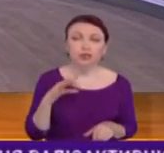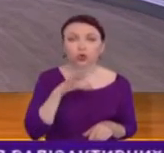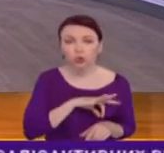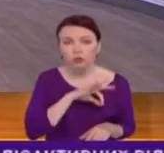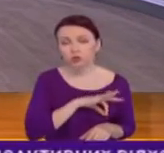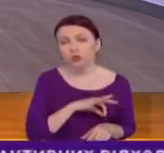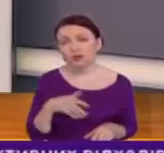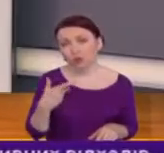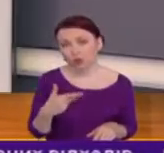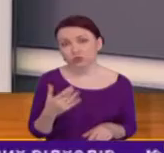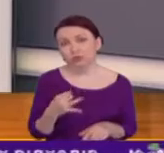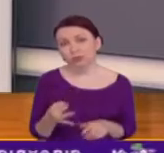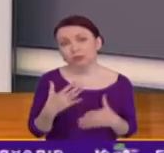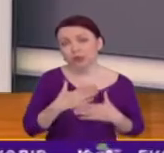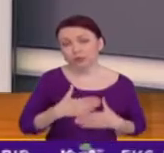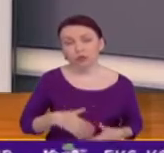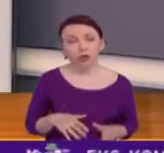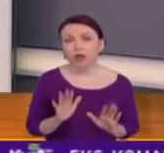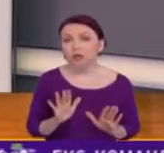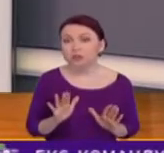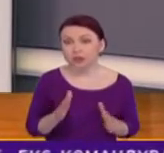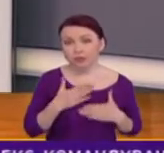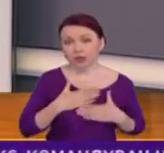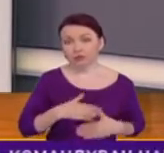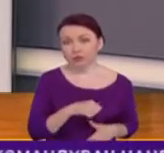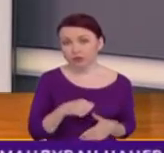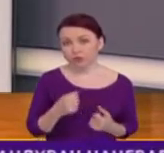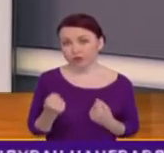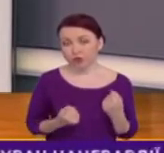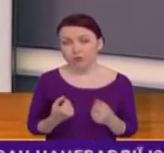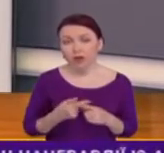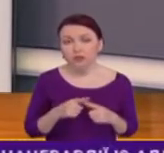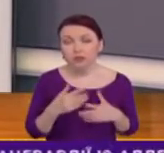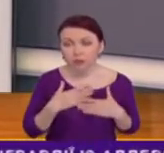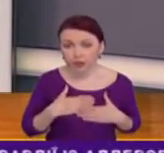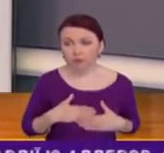корисно, і приємно. Це не тільки приємно самим водіям, це приємно